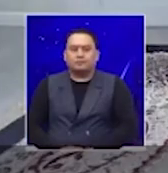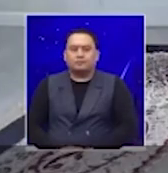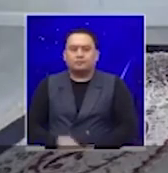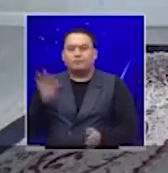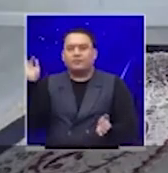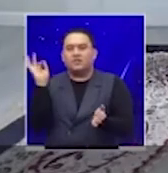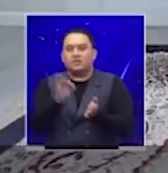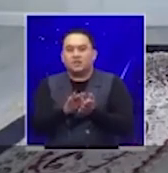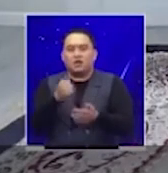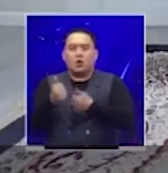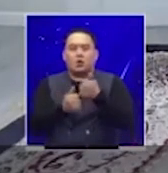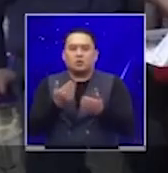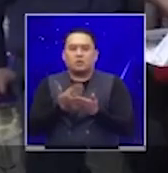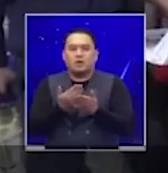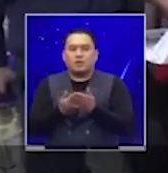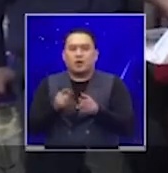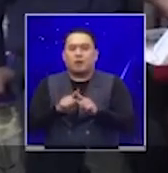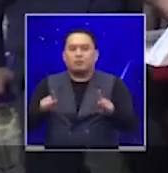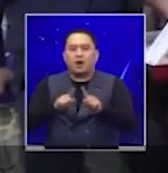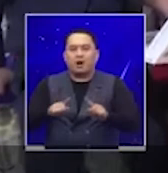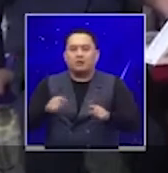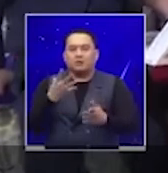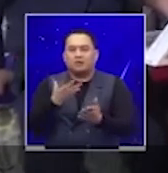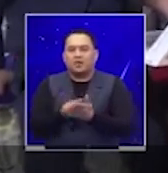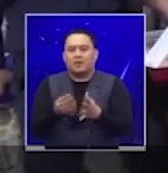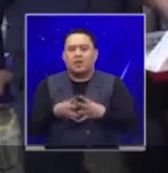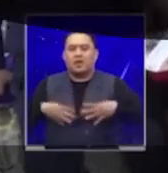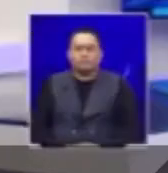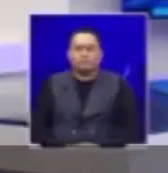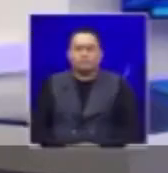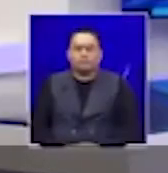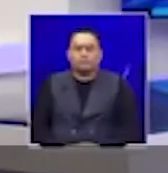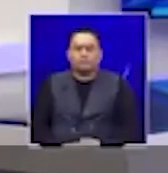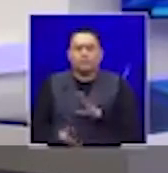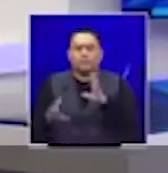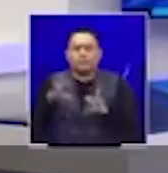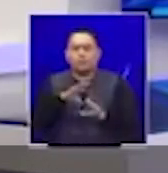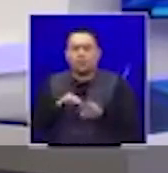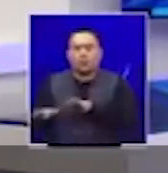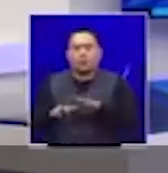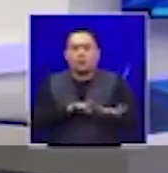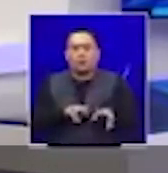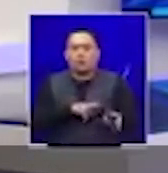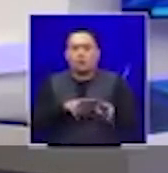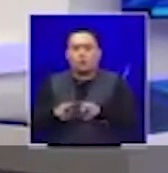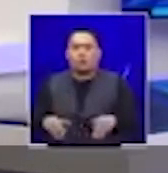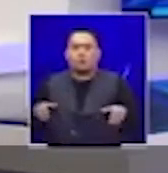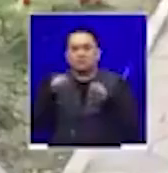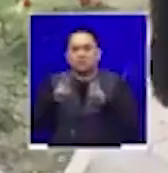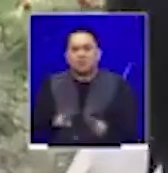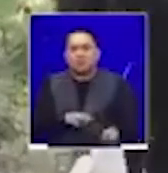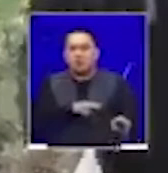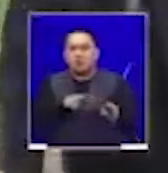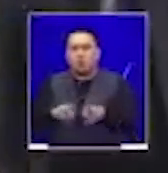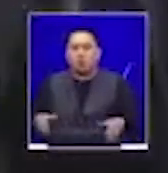образцовую. В конкурса «Парасат» Тоотбасар, пропаганда семейных ценностей, а также призы. Итоги деятельности мониторинговых групп с начала года